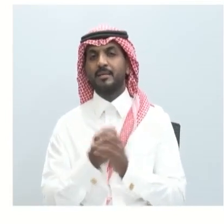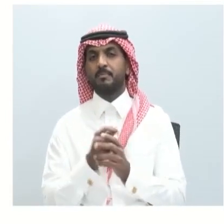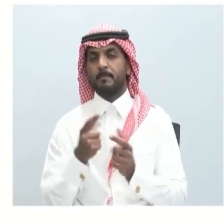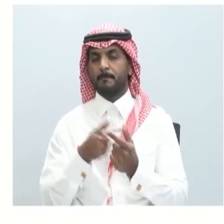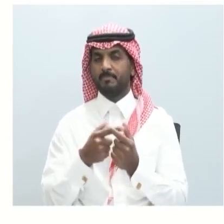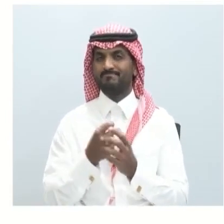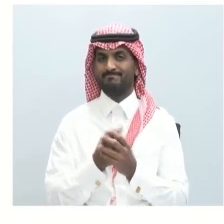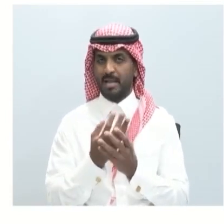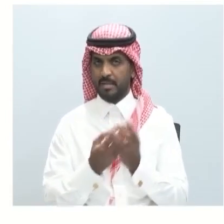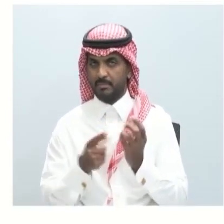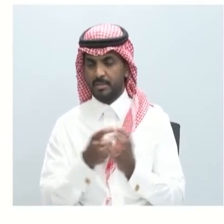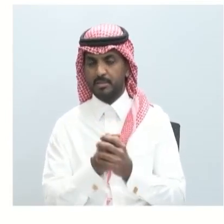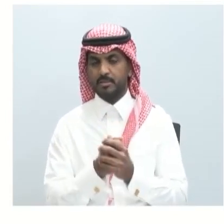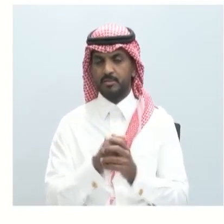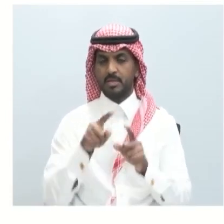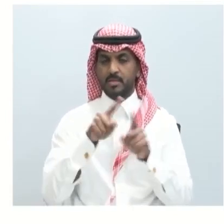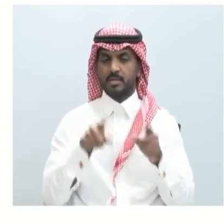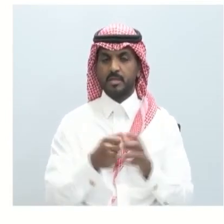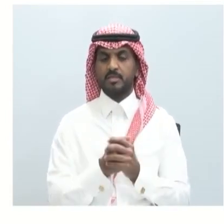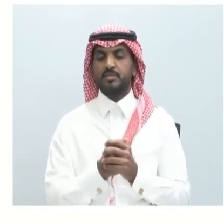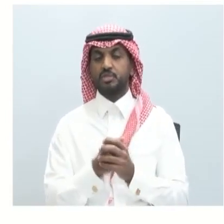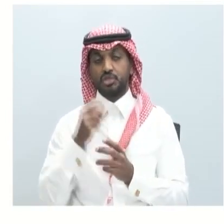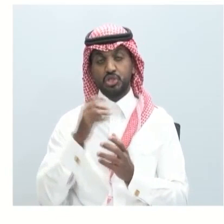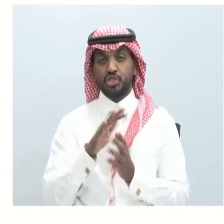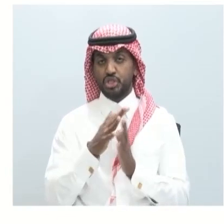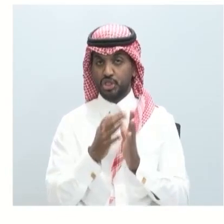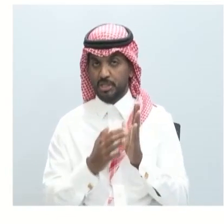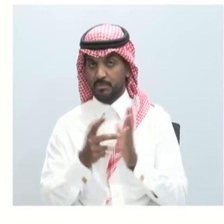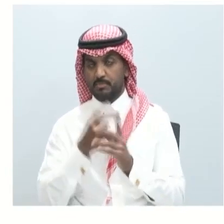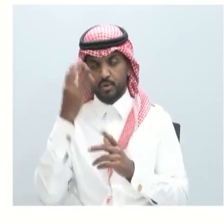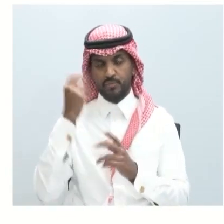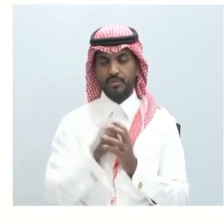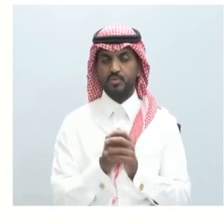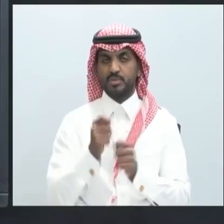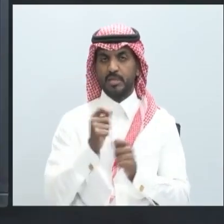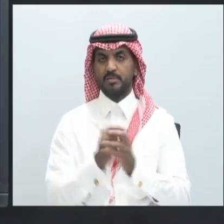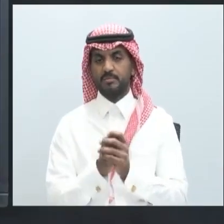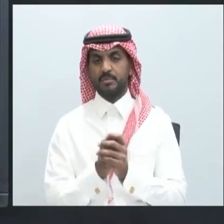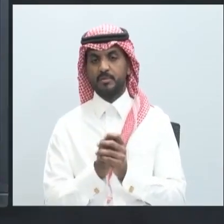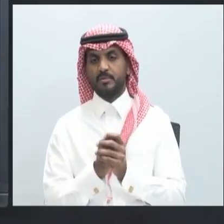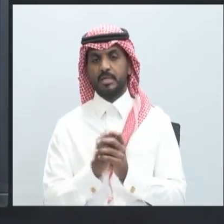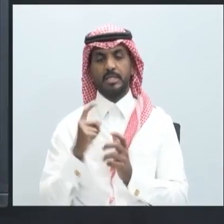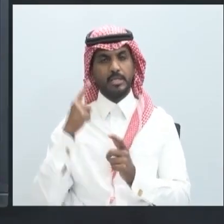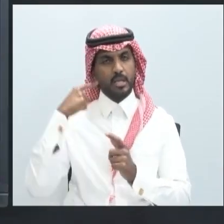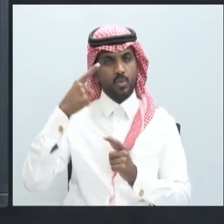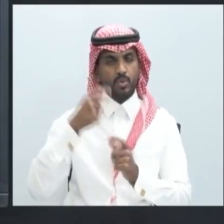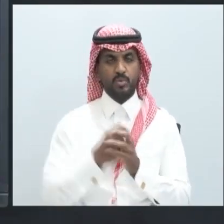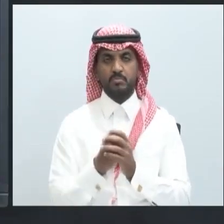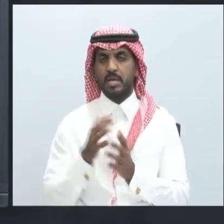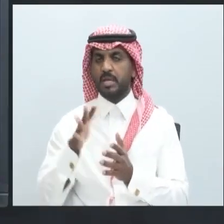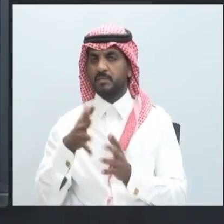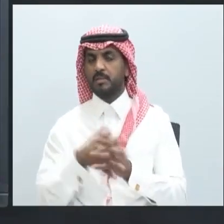طرازين جيني معروفين للاباء اذا كنا متفقين ان هذا المربع يستخدم لمعرفه التوقعات ما هي